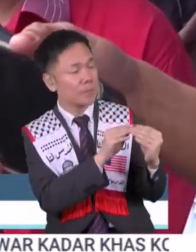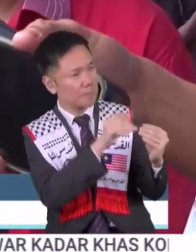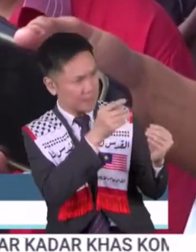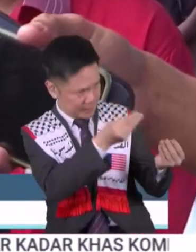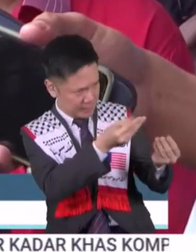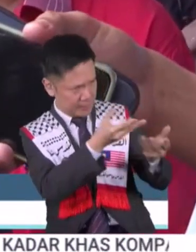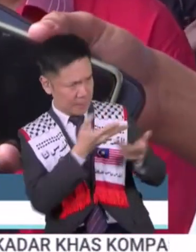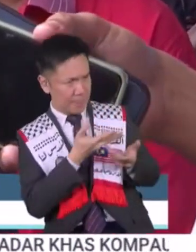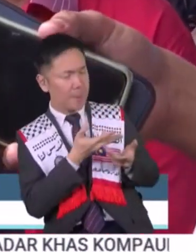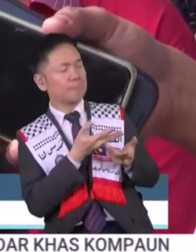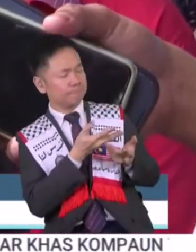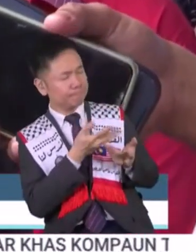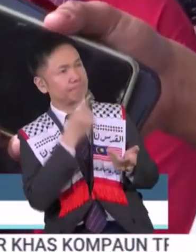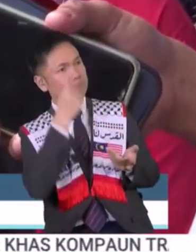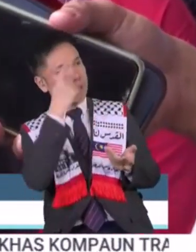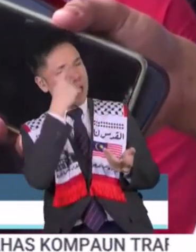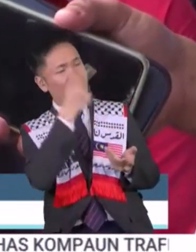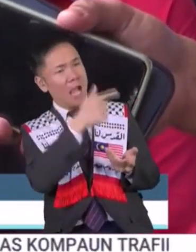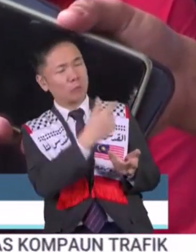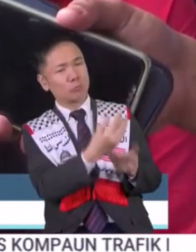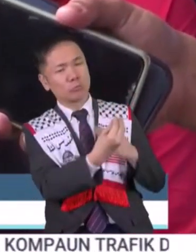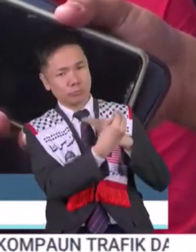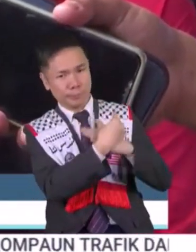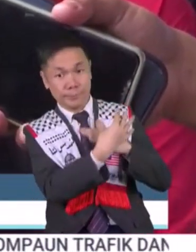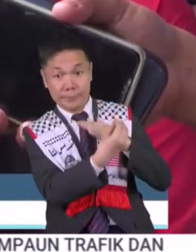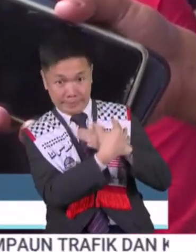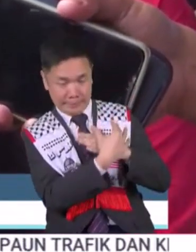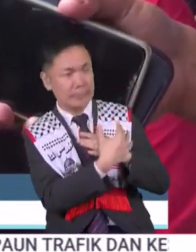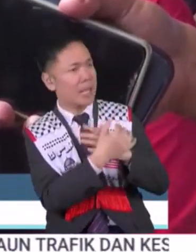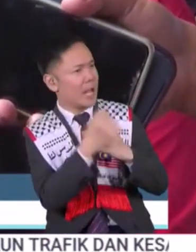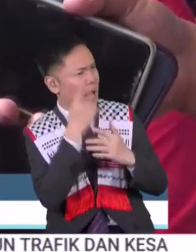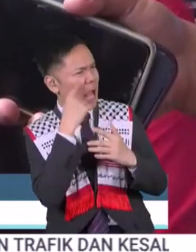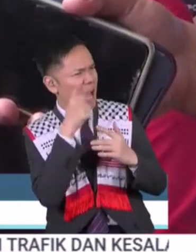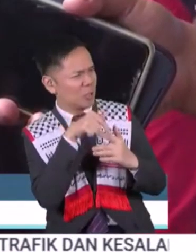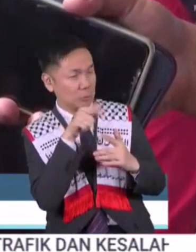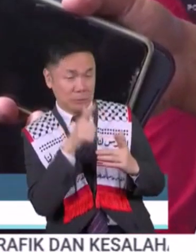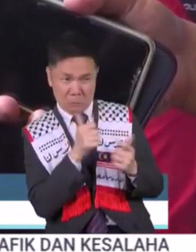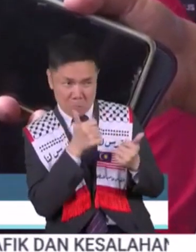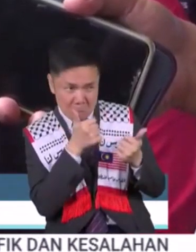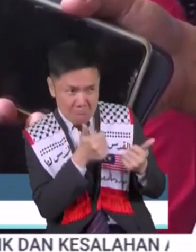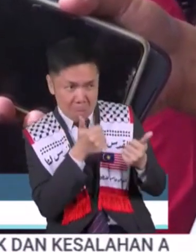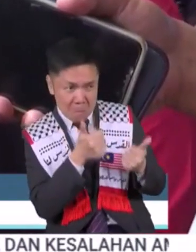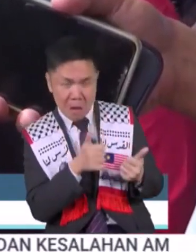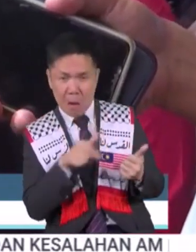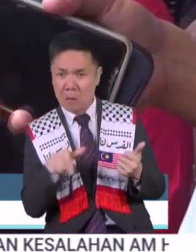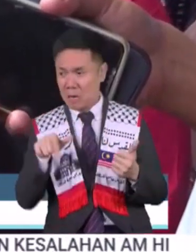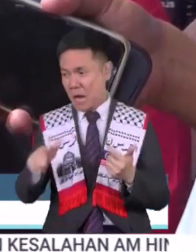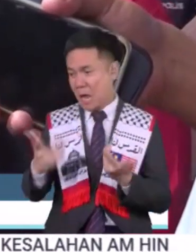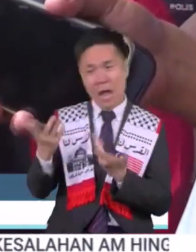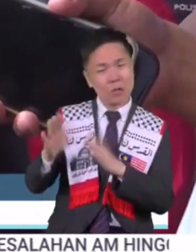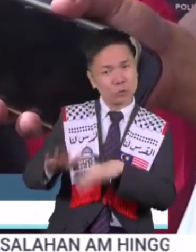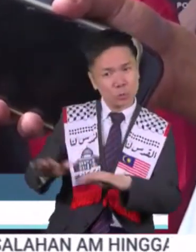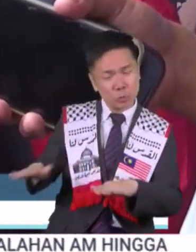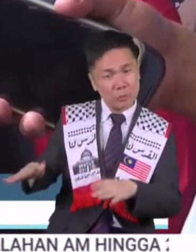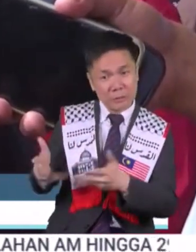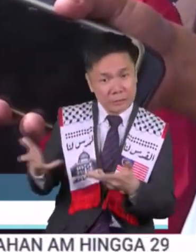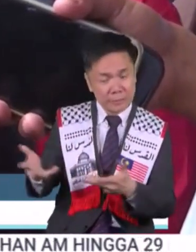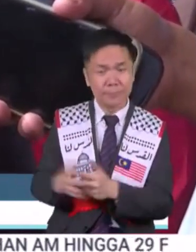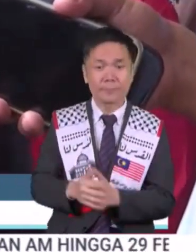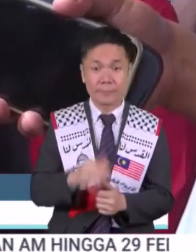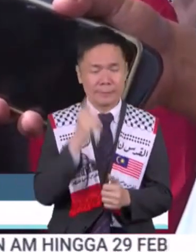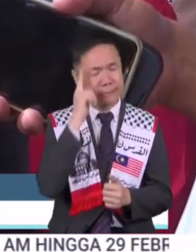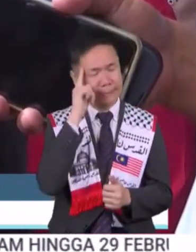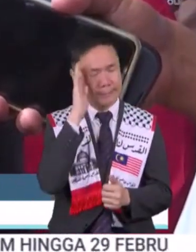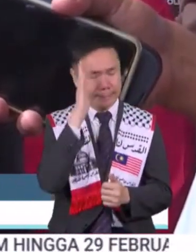maklumat penuh daripada beliau dan pedoman daripada beliau supaya kita pun boleh tengok apa kesan dan impak dia kepada anak-anak kita lah. Dan saya pasti ada